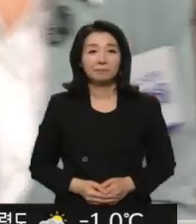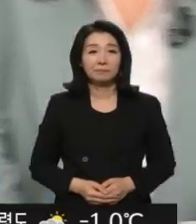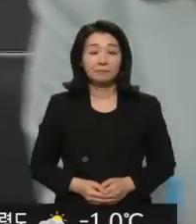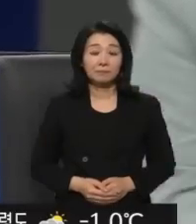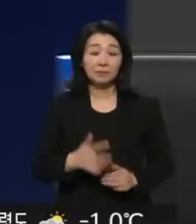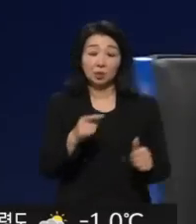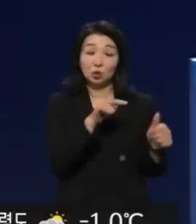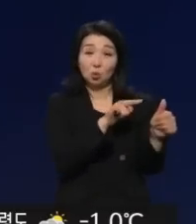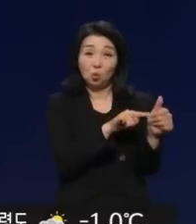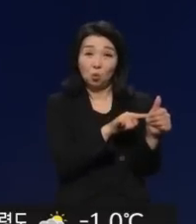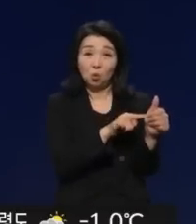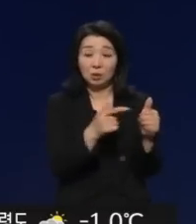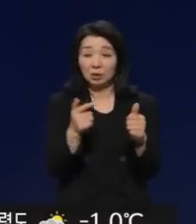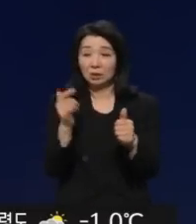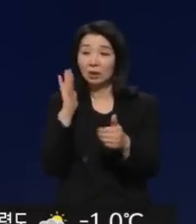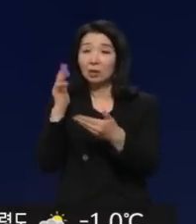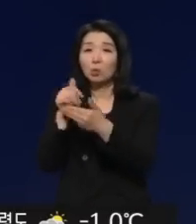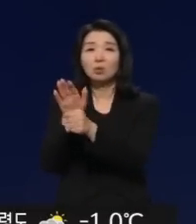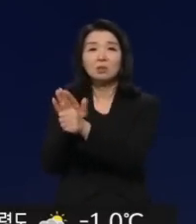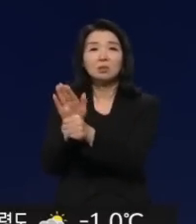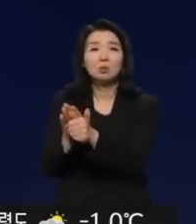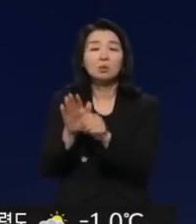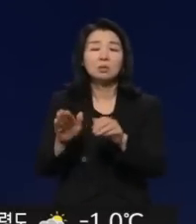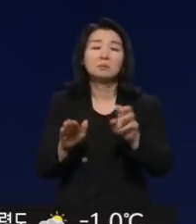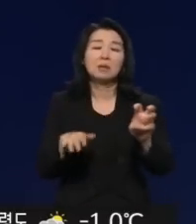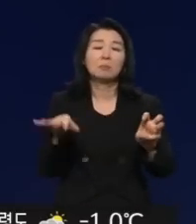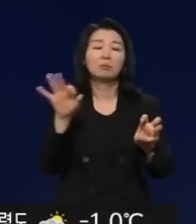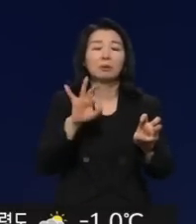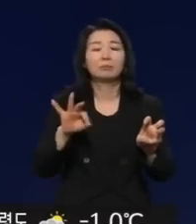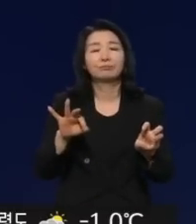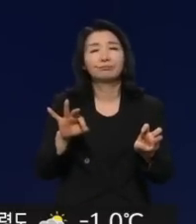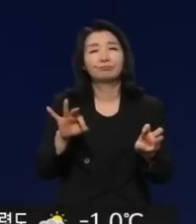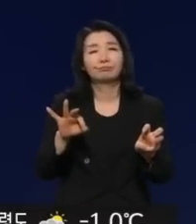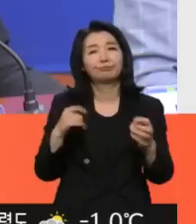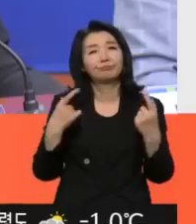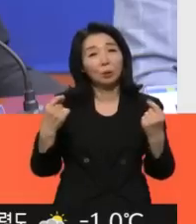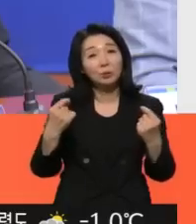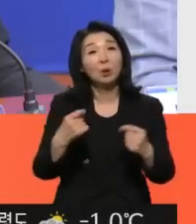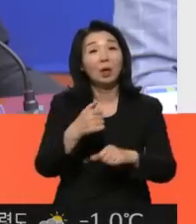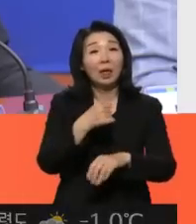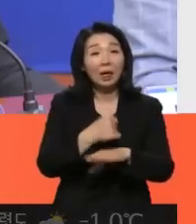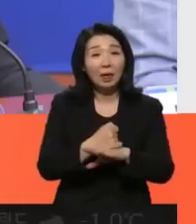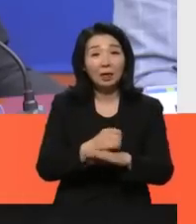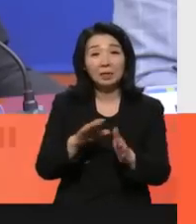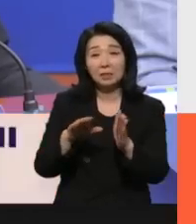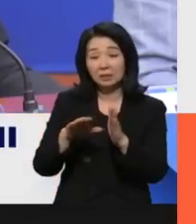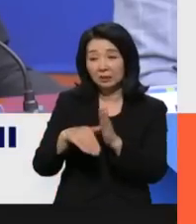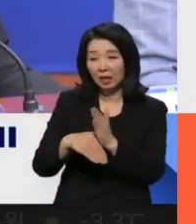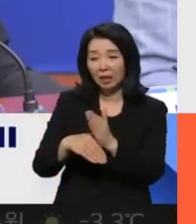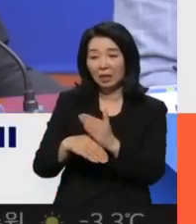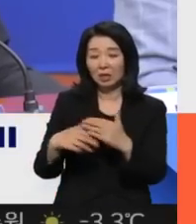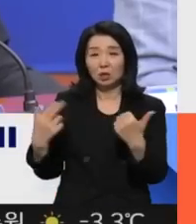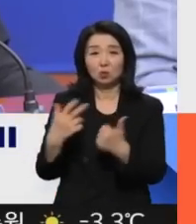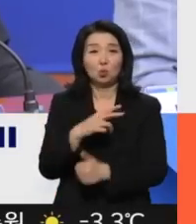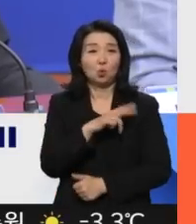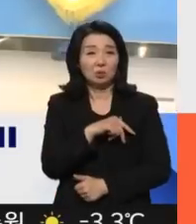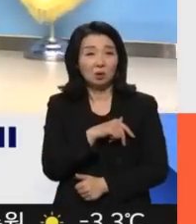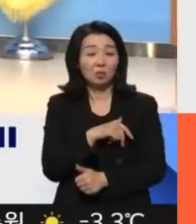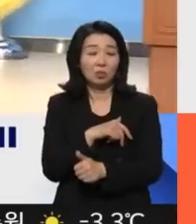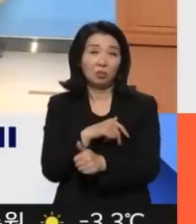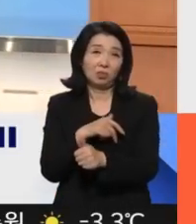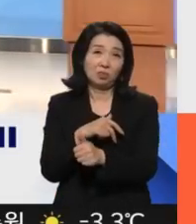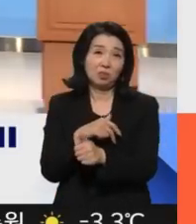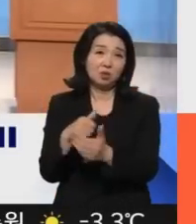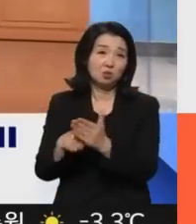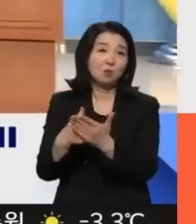전 대표는 대통령 지지율이 30%대에 머물게 되면 필연적으로 집권당은 총선을 치르기 위해서 대통령을 공격할